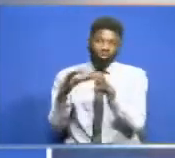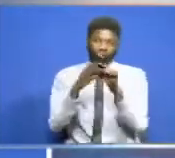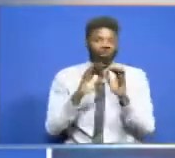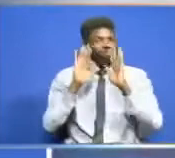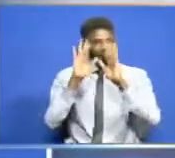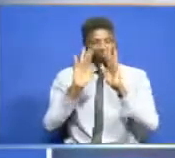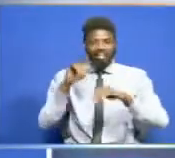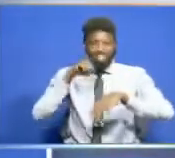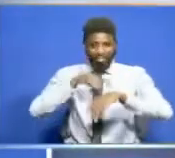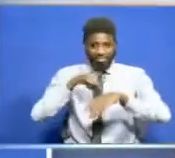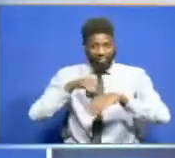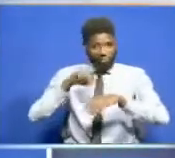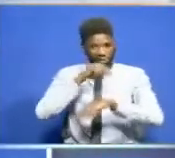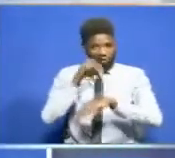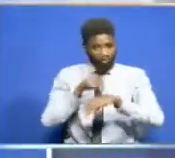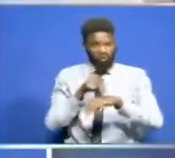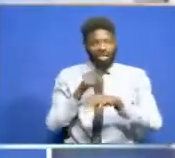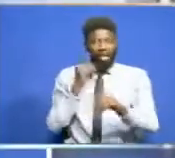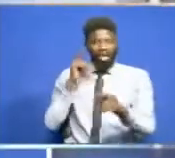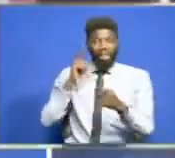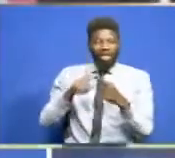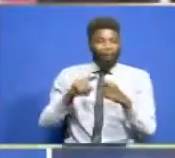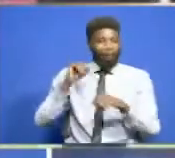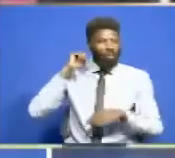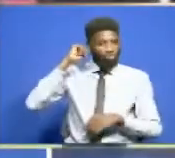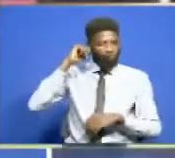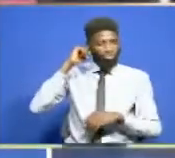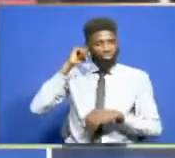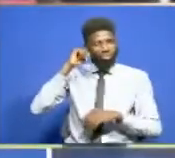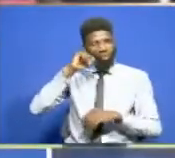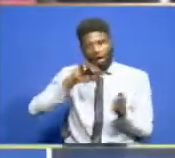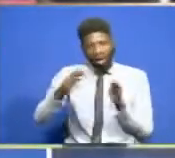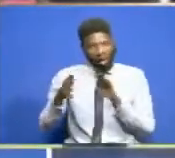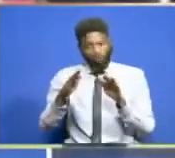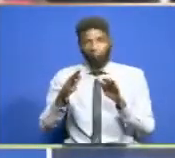thabiti zaidi ya kisiasa.